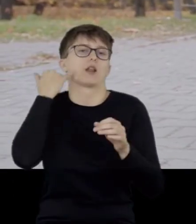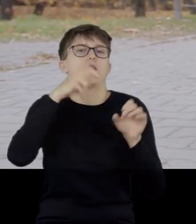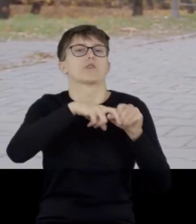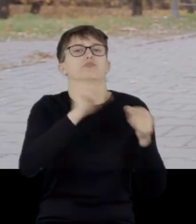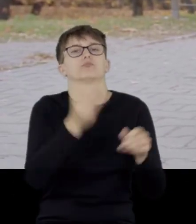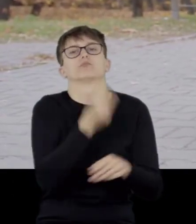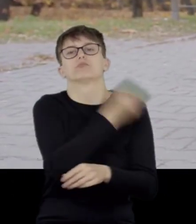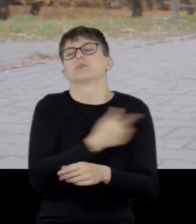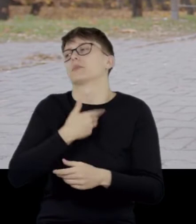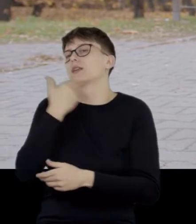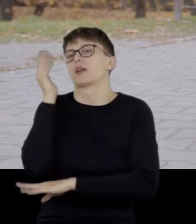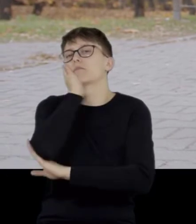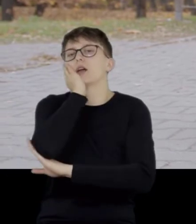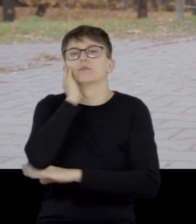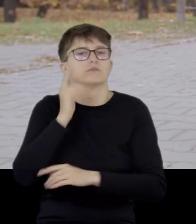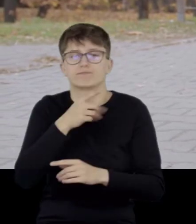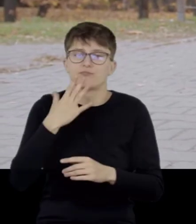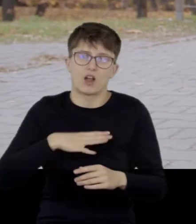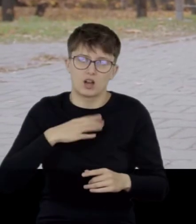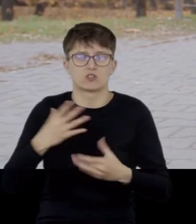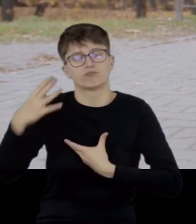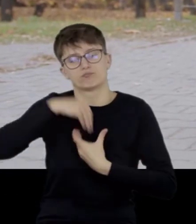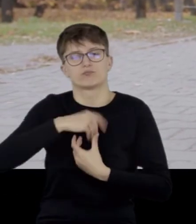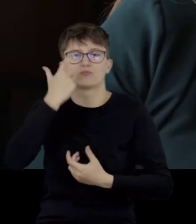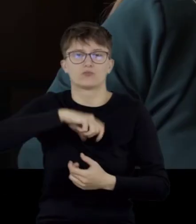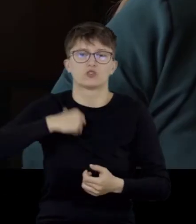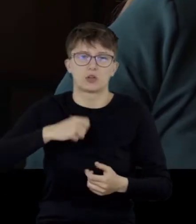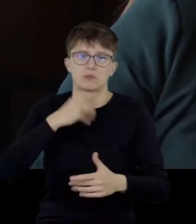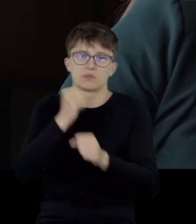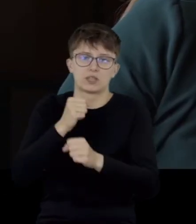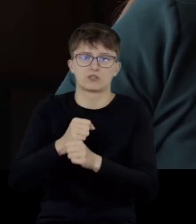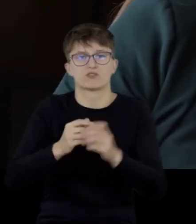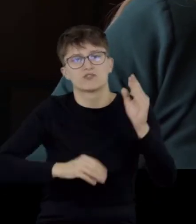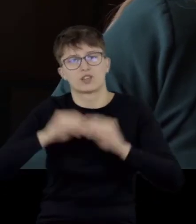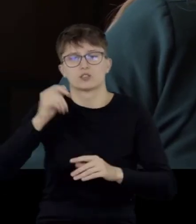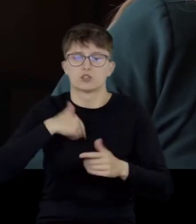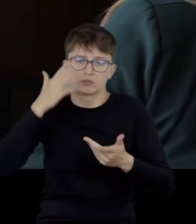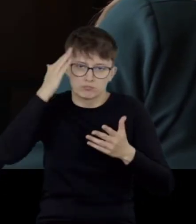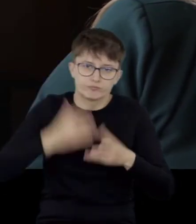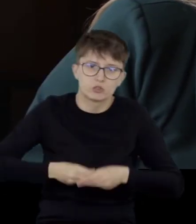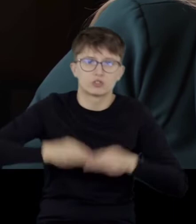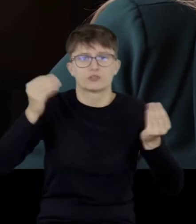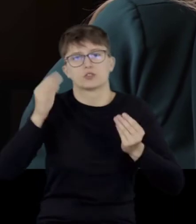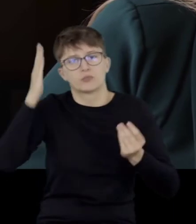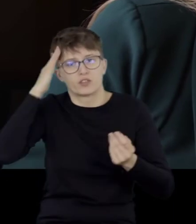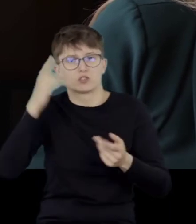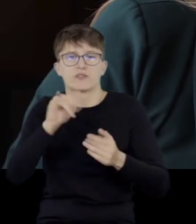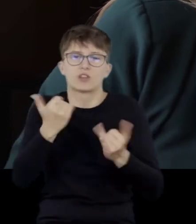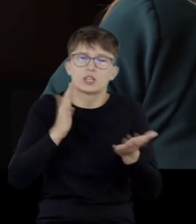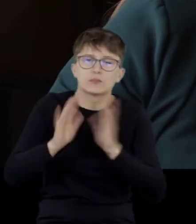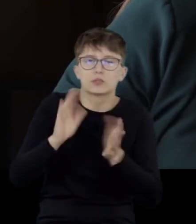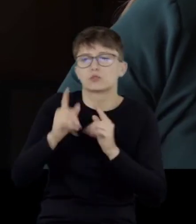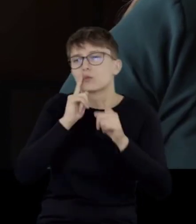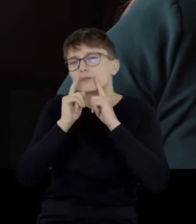telefon i po prostu mnie nie ma. Warto jest inwestować w pracownika, żeby się rozwijał, żeby wiedział w jaki